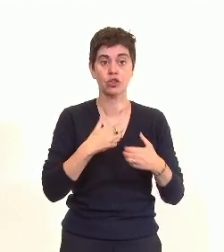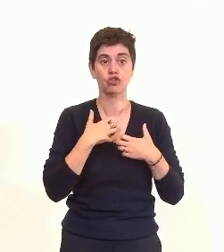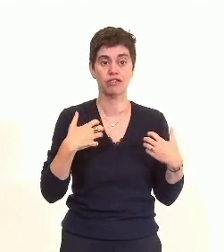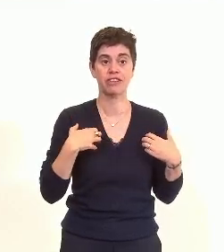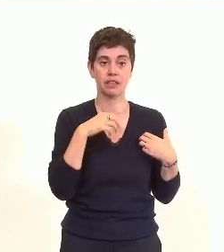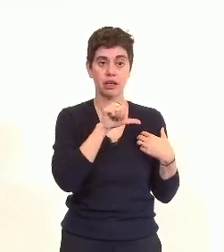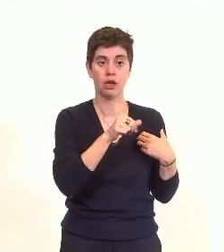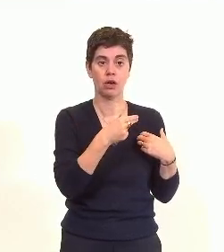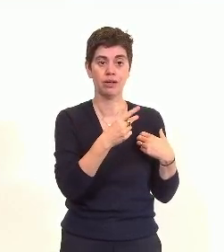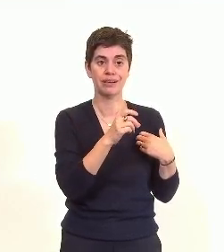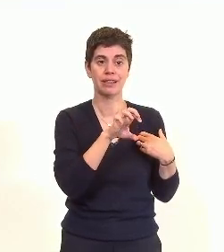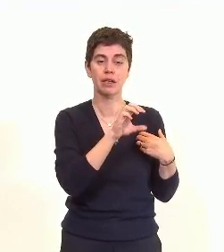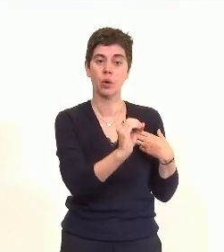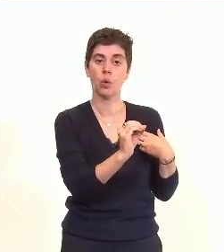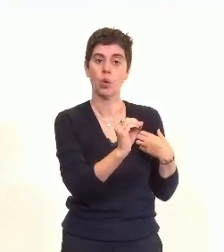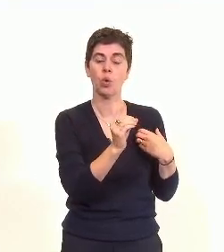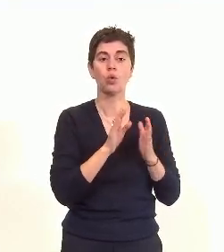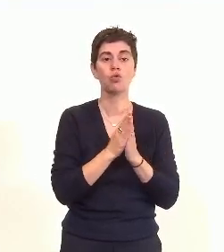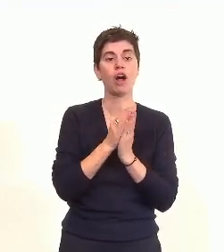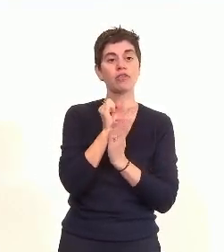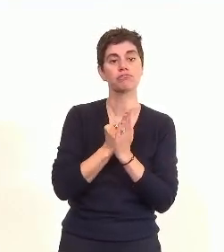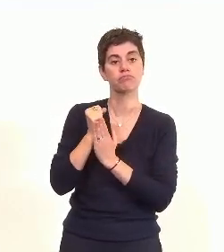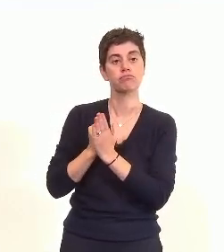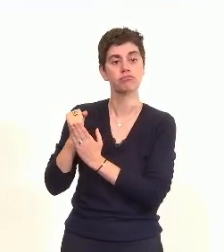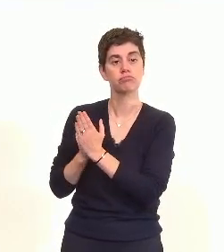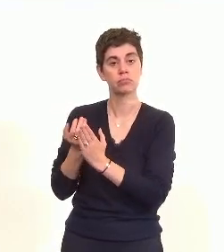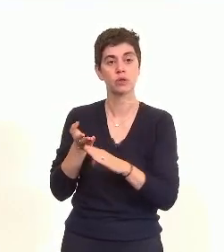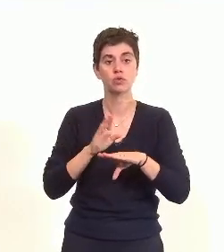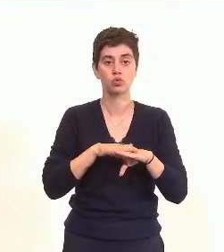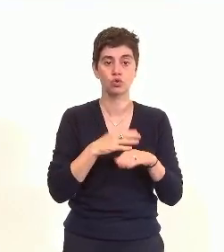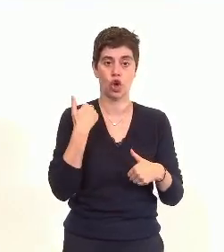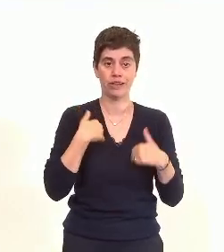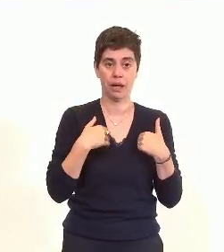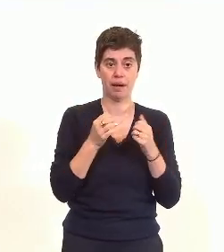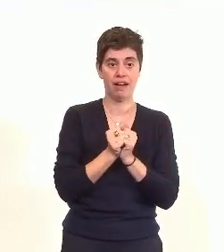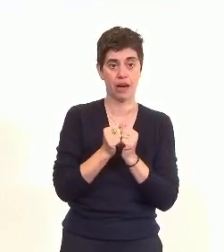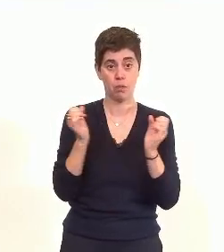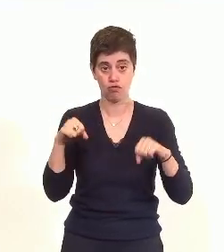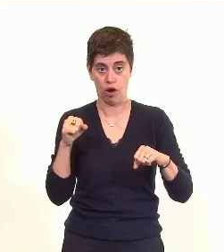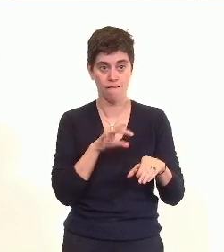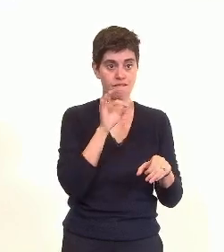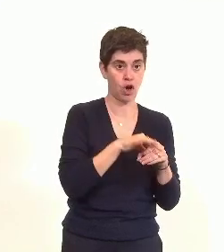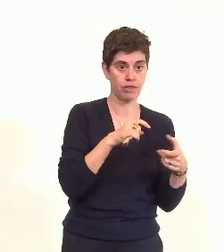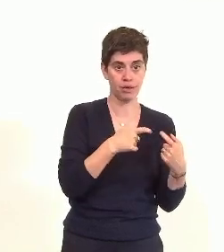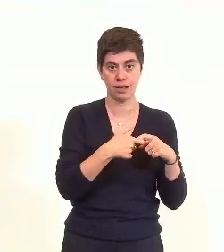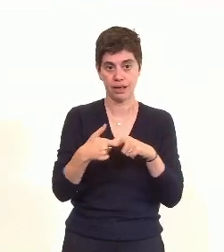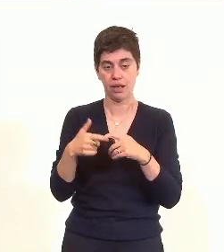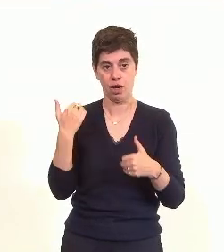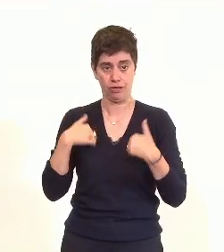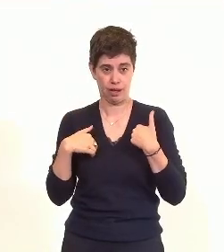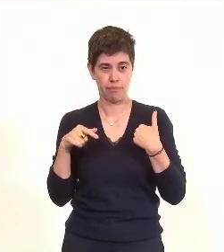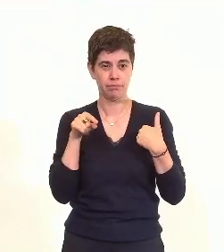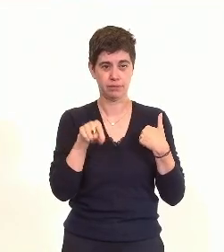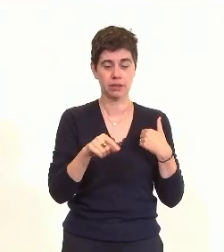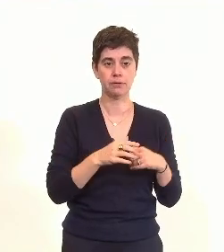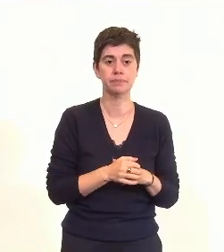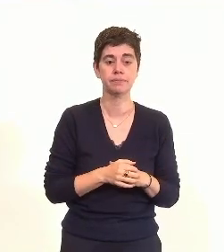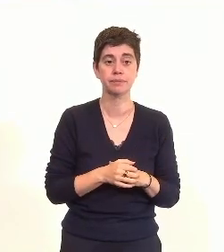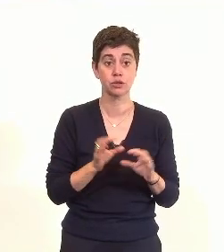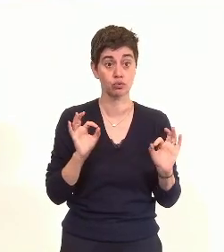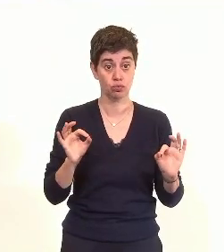auteur d'ouvrages qui abordent ce sujet, le handicap au pouvoir, vote et handicap. On a parlé tout au long de la journée d'ailleurs des enjeux du